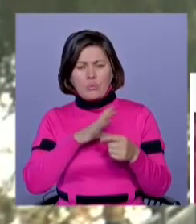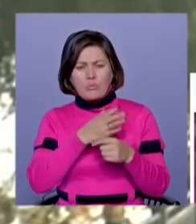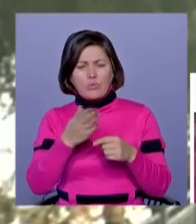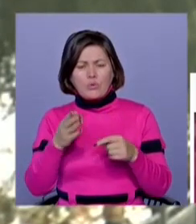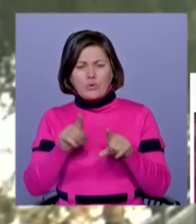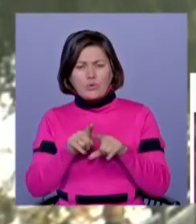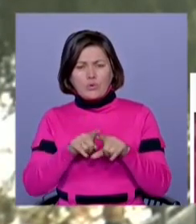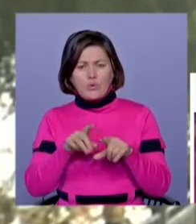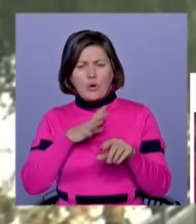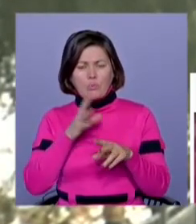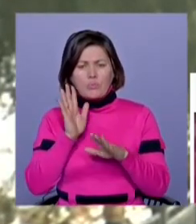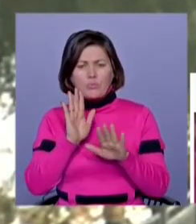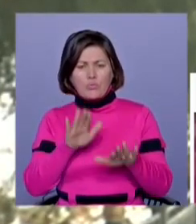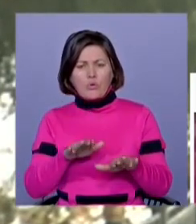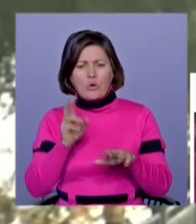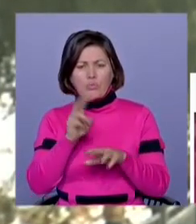орынға шығып